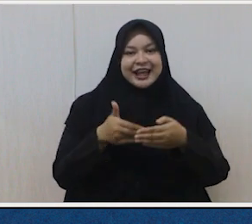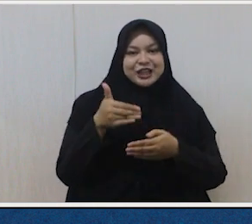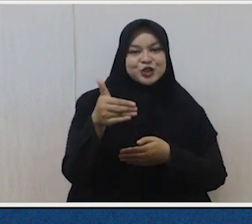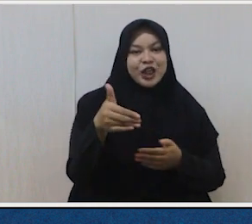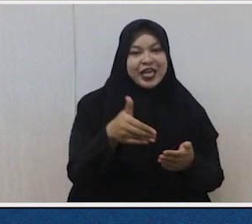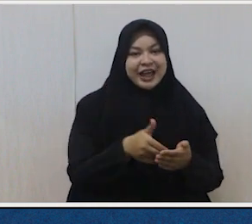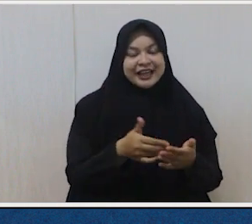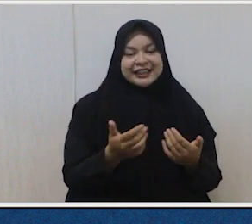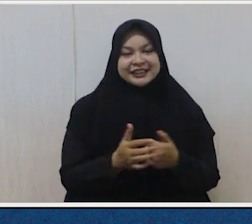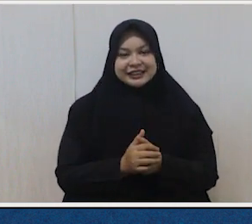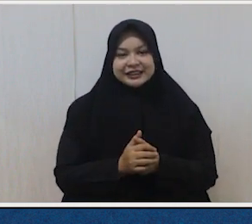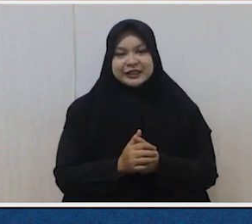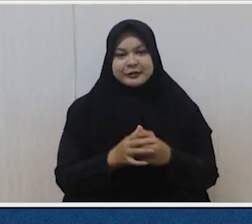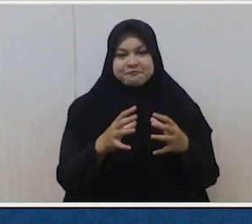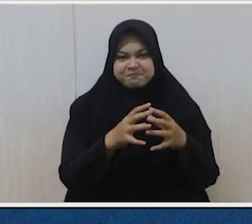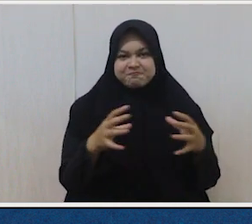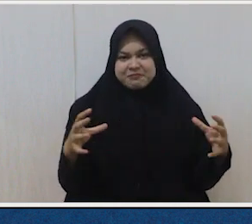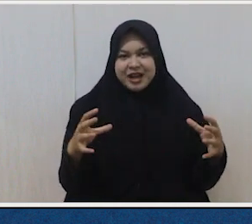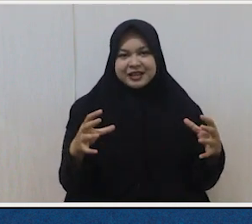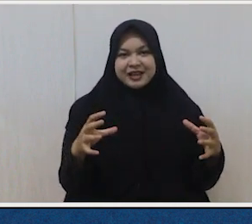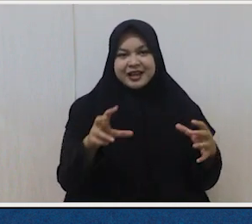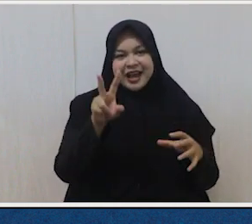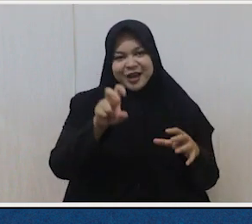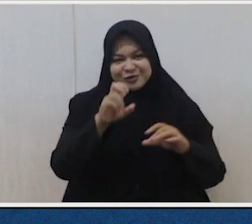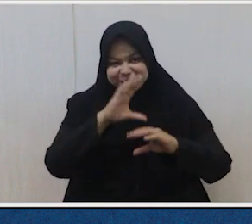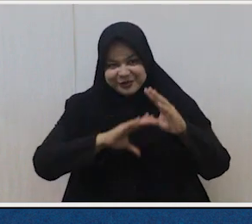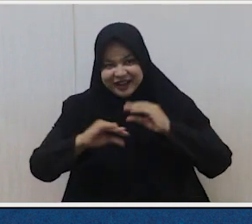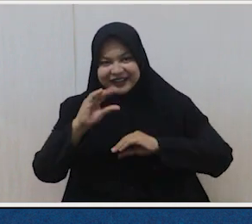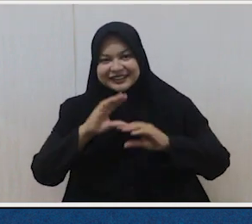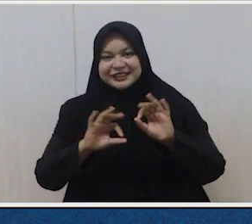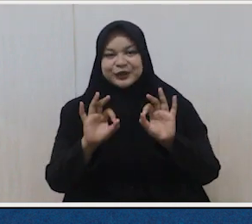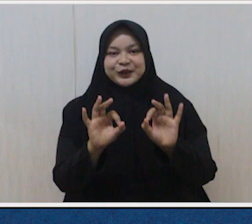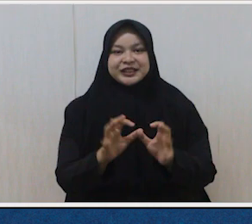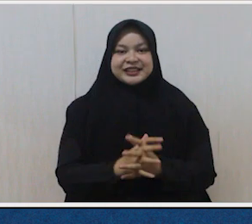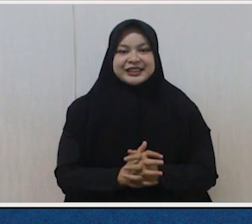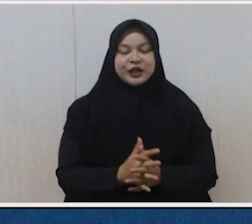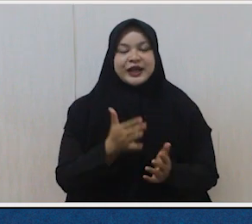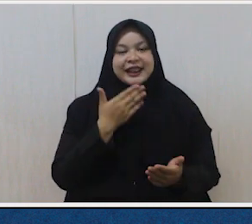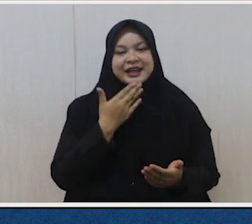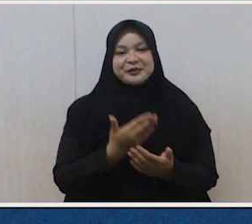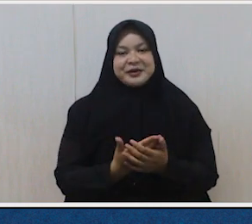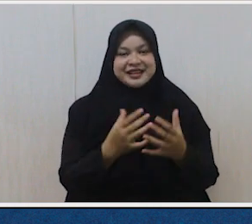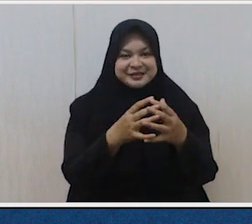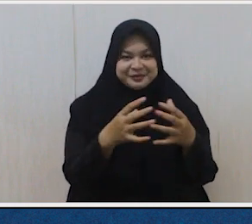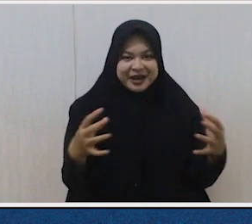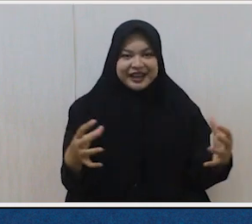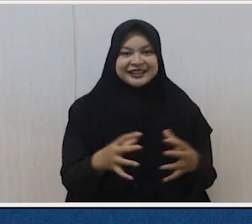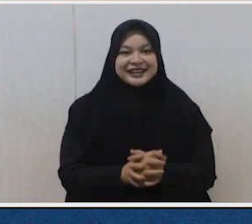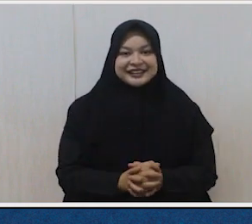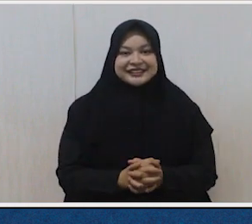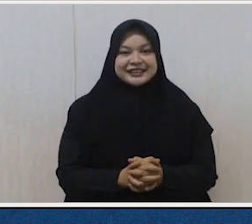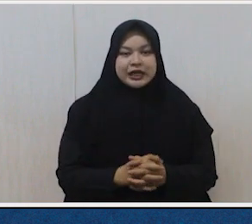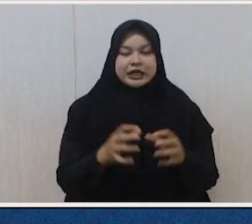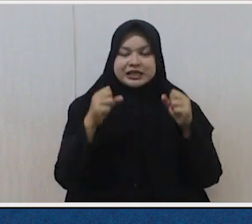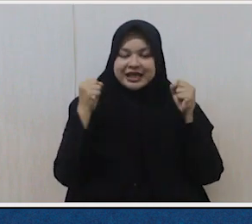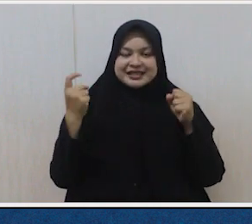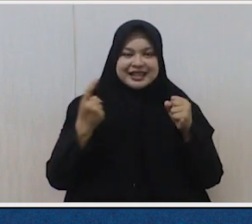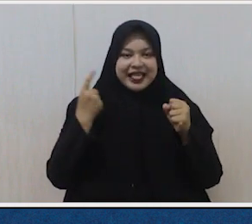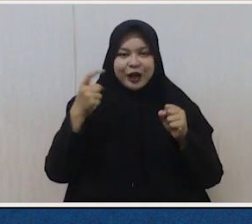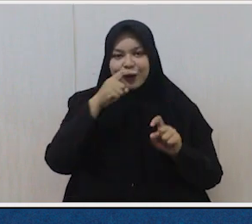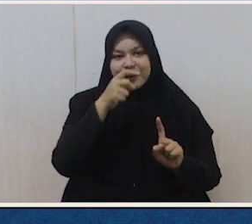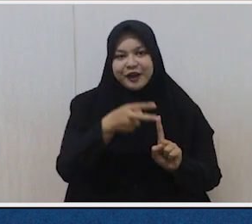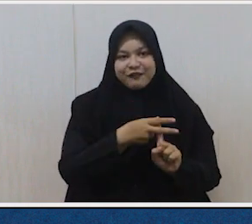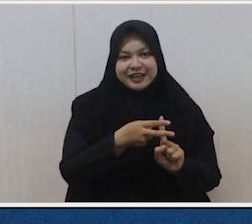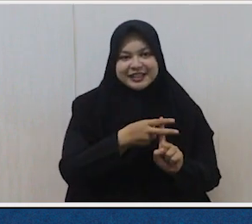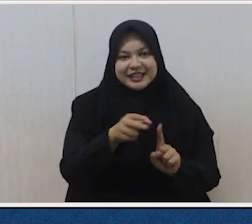lanjut lagi ya karena memang banyak hal yang perlu diitakan i terima kasih banyak Makasih sehat-sehat selalu Mas